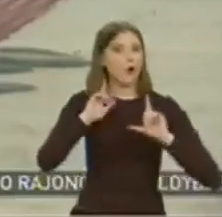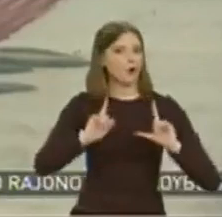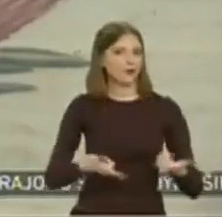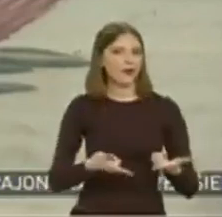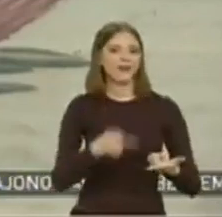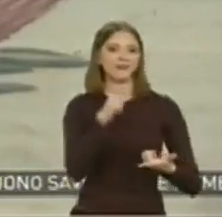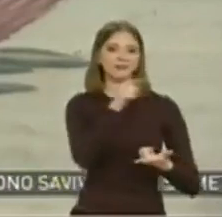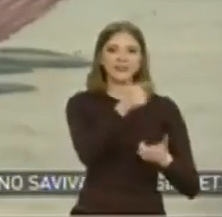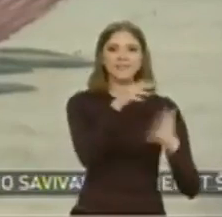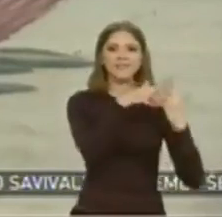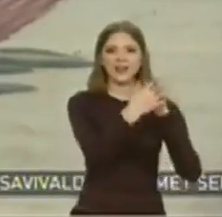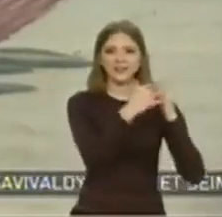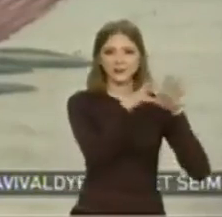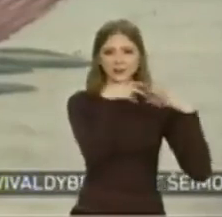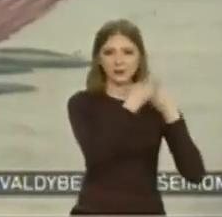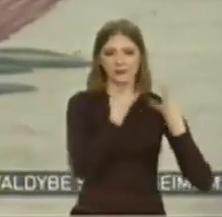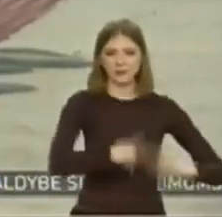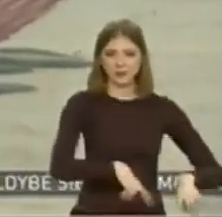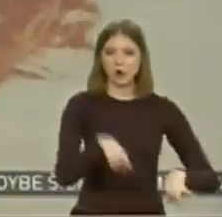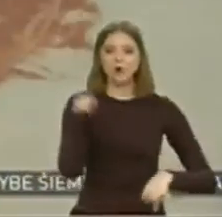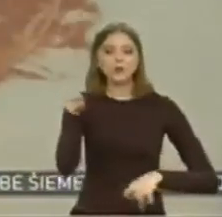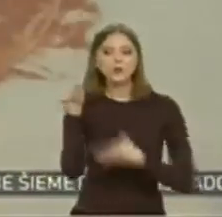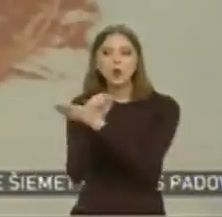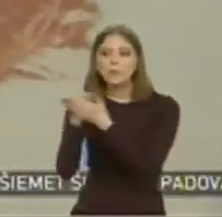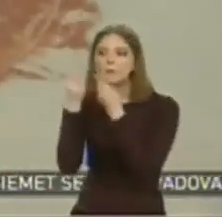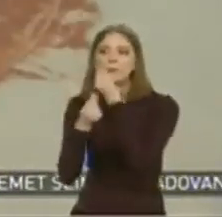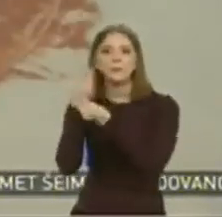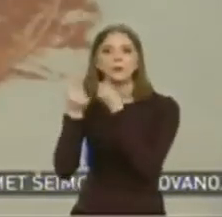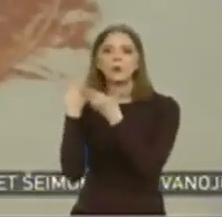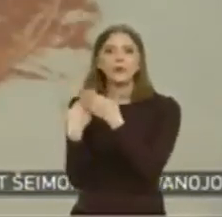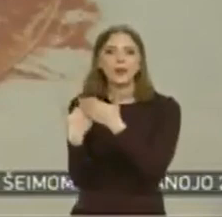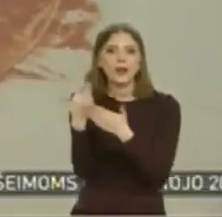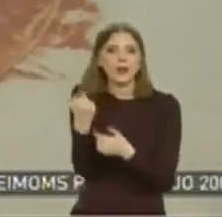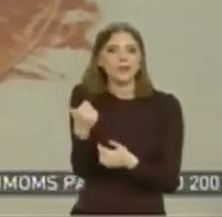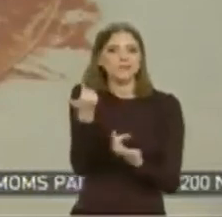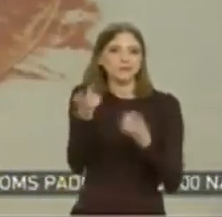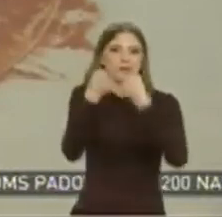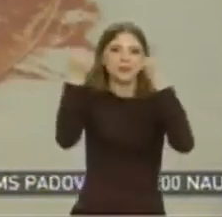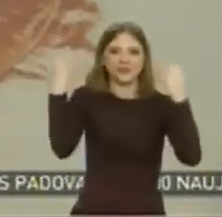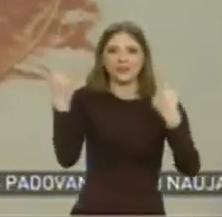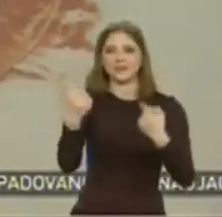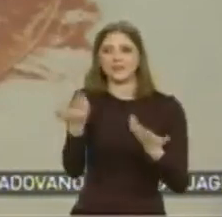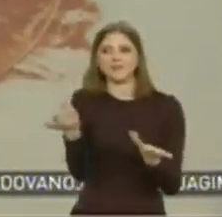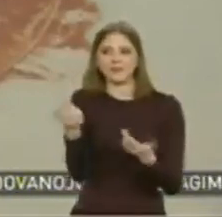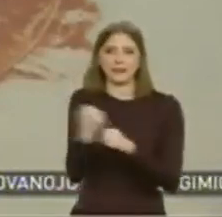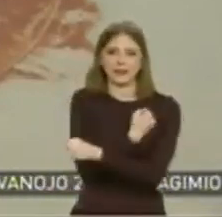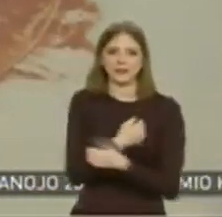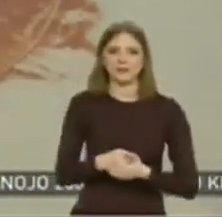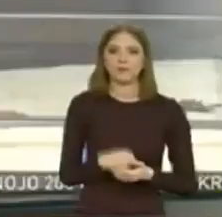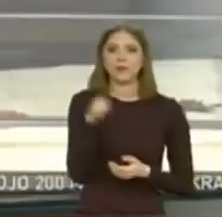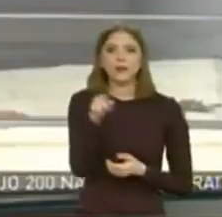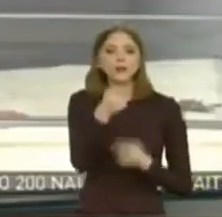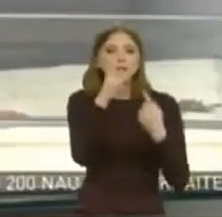o padirbto kilmės dokumento reikėjo studijoms universitete. Daukantas, na, jis ilgokai užsibuvo Vilniaus